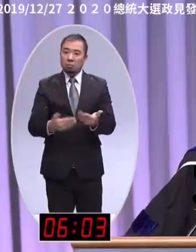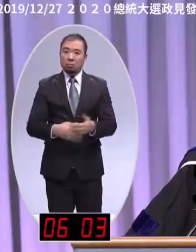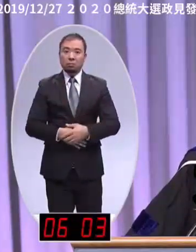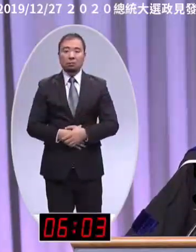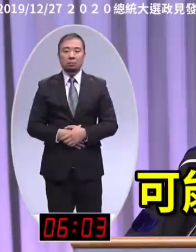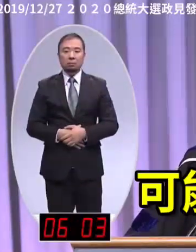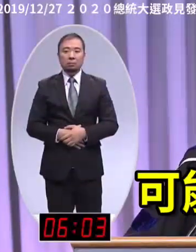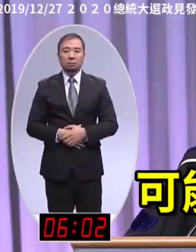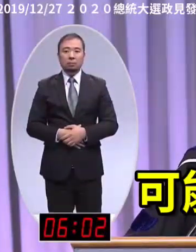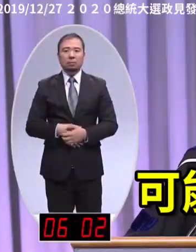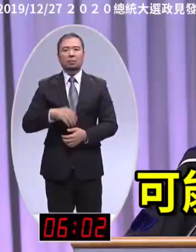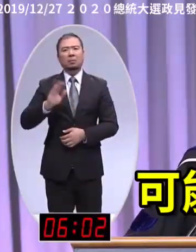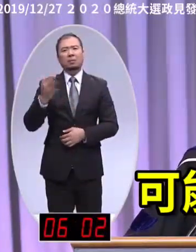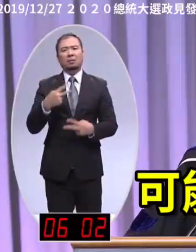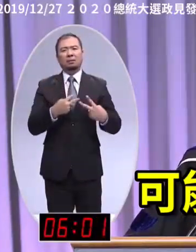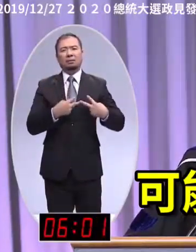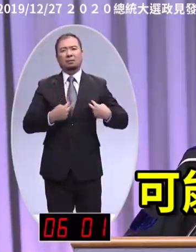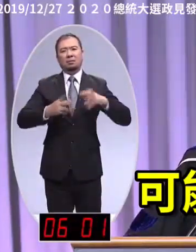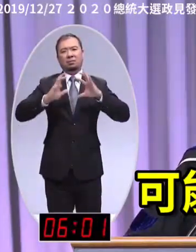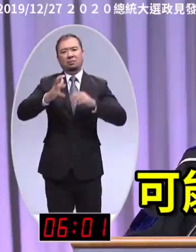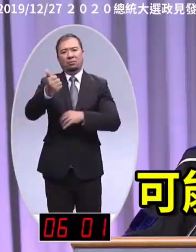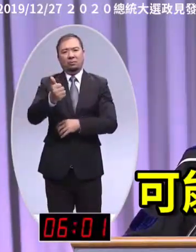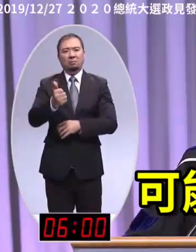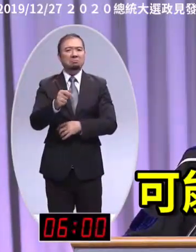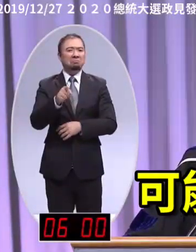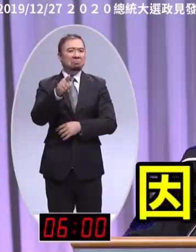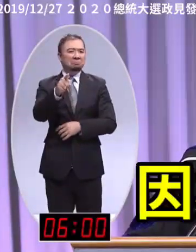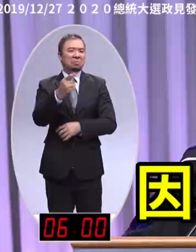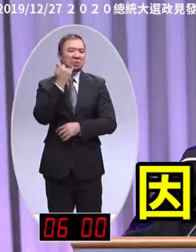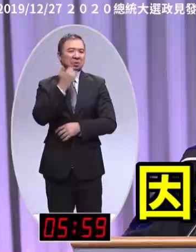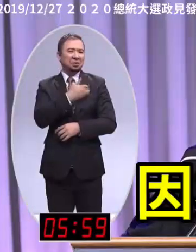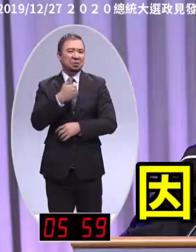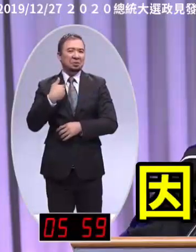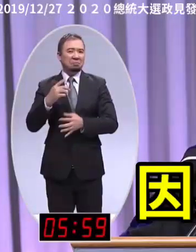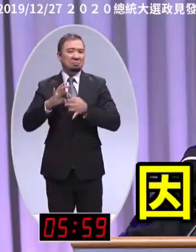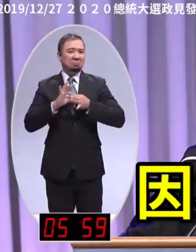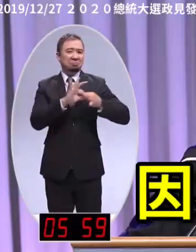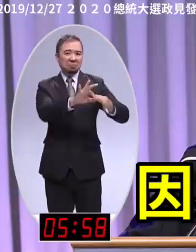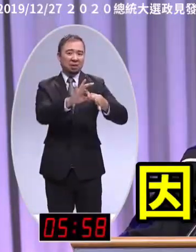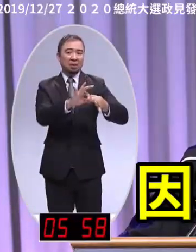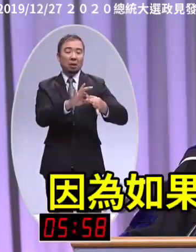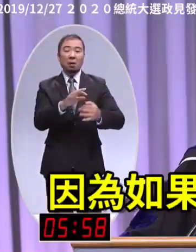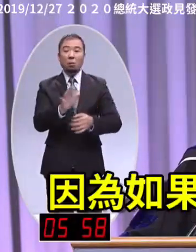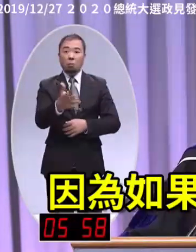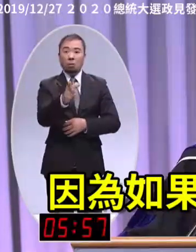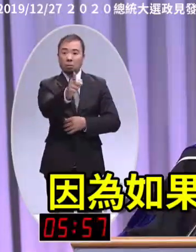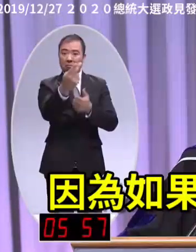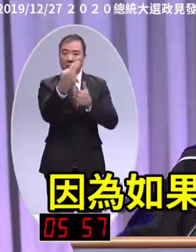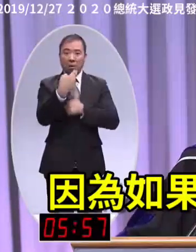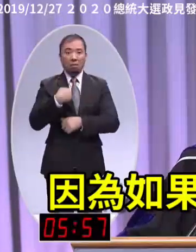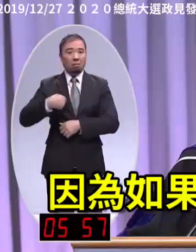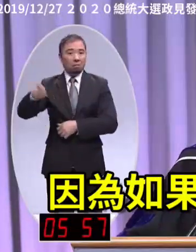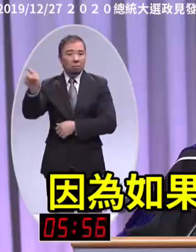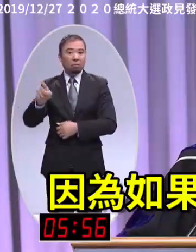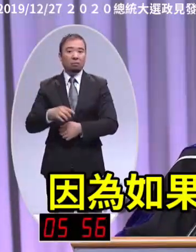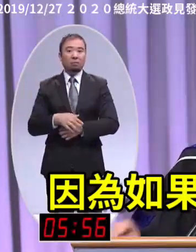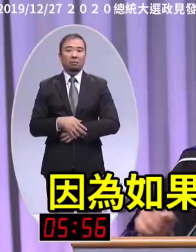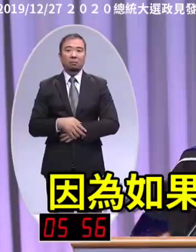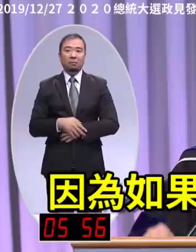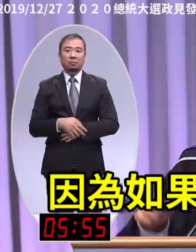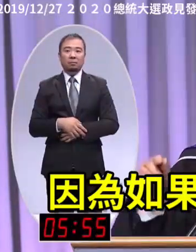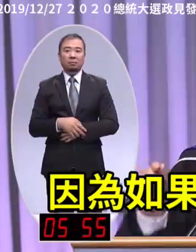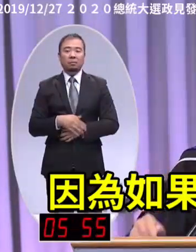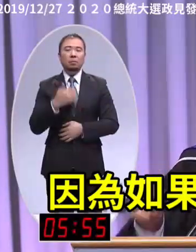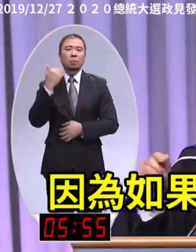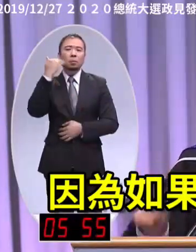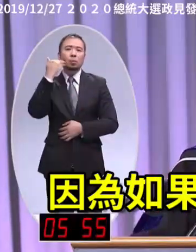蔡总统，可能你也会被连累到，因为你是教唆犯。因为如